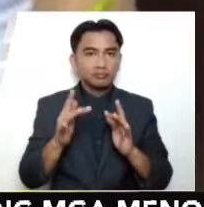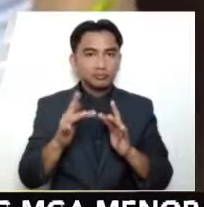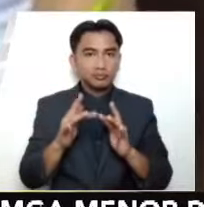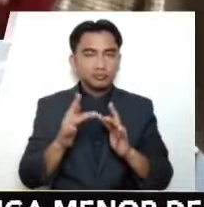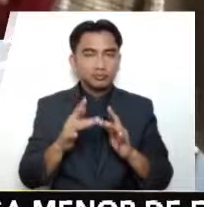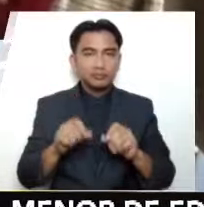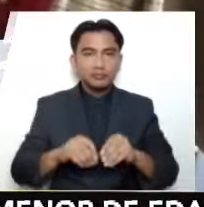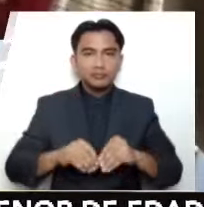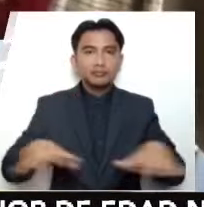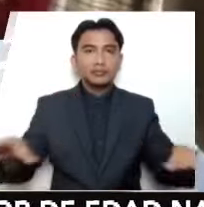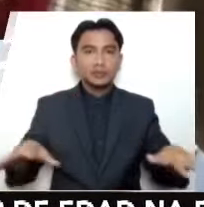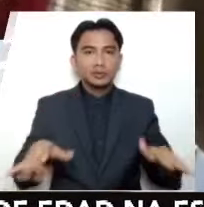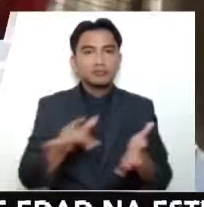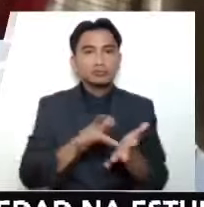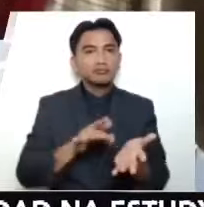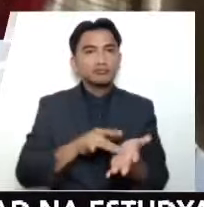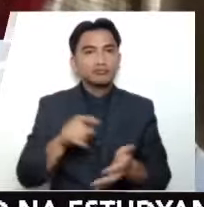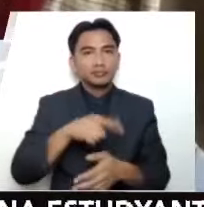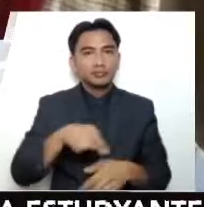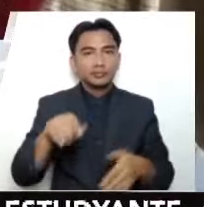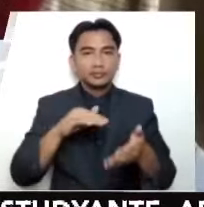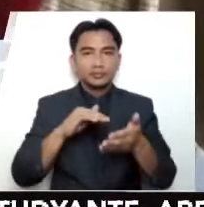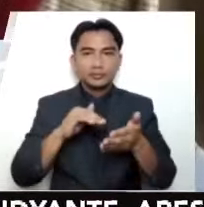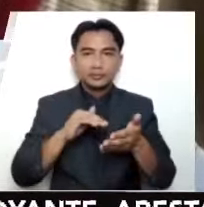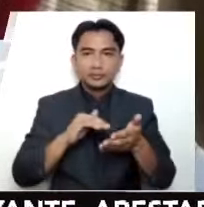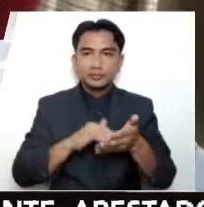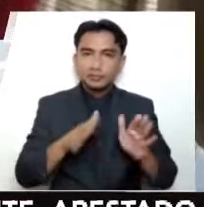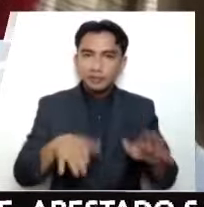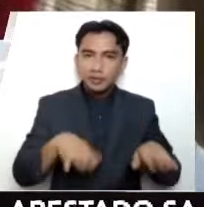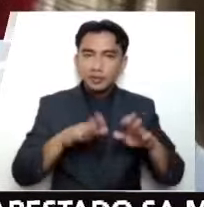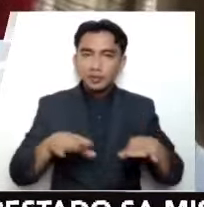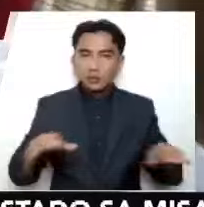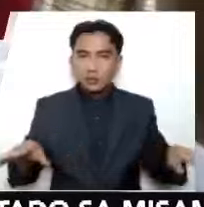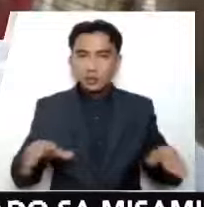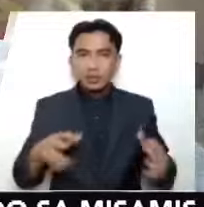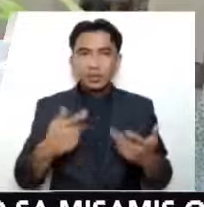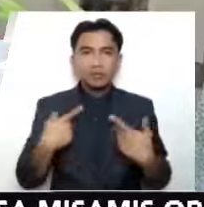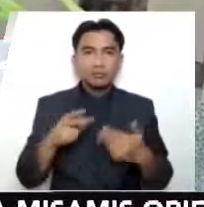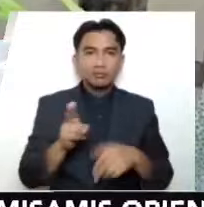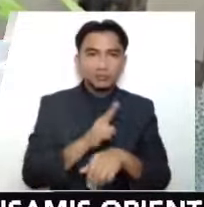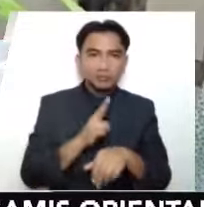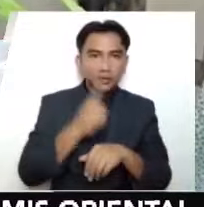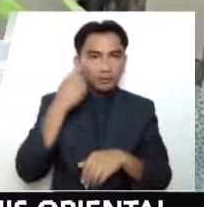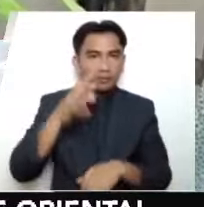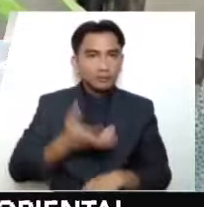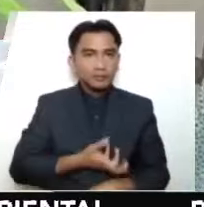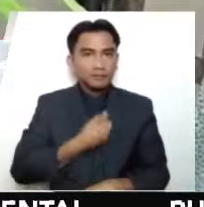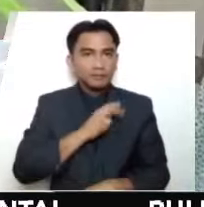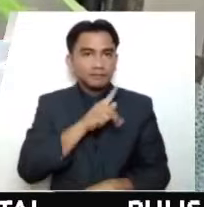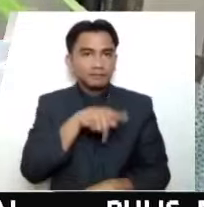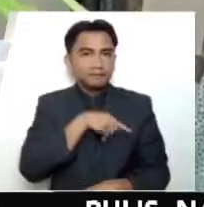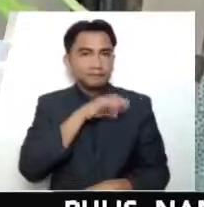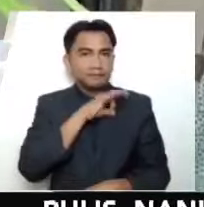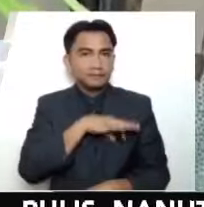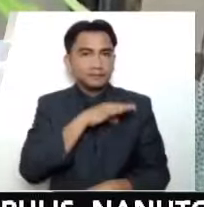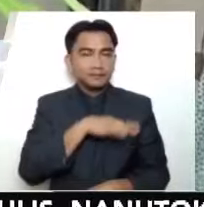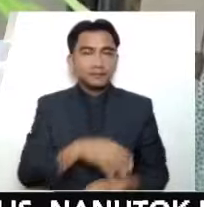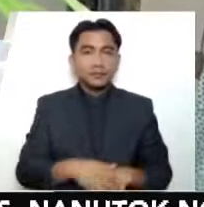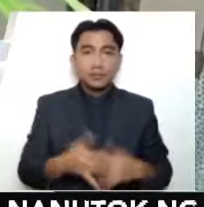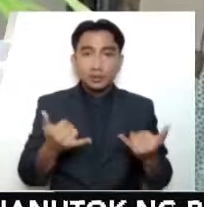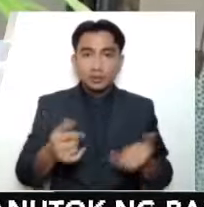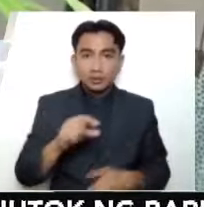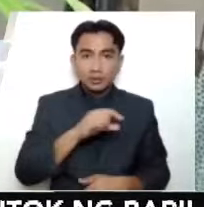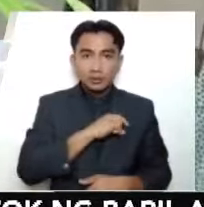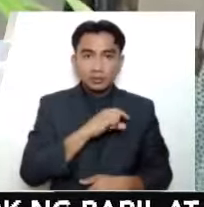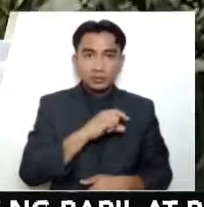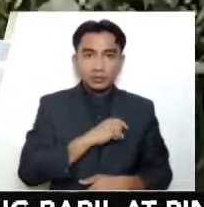Children and Anti-Child Sexual Abuse or Exploitation Materials Act. Hindi muna pinayagan ng pulisya na humarap sa